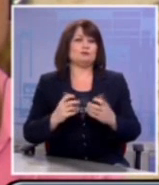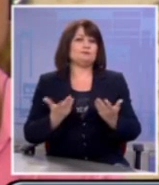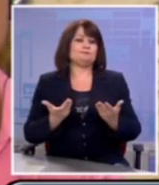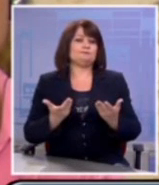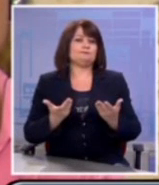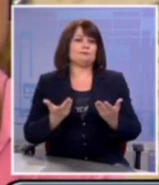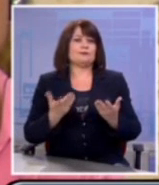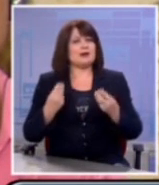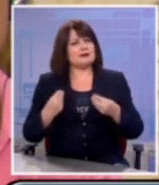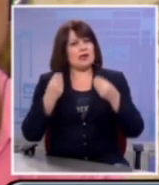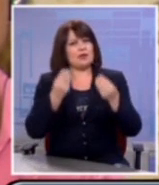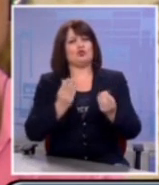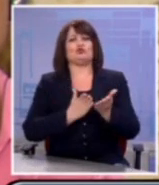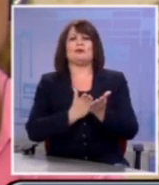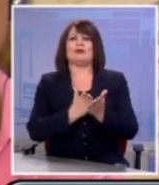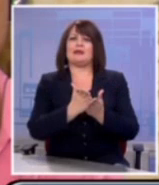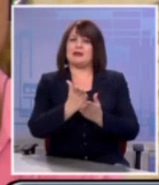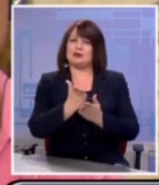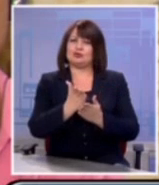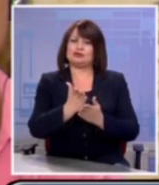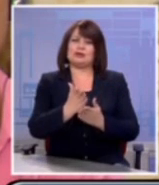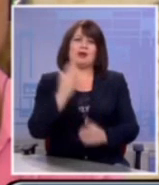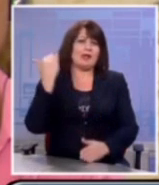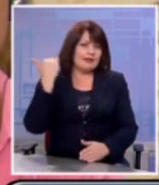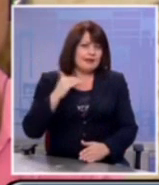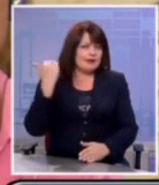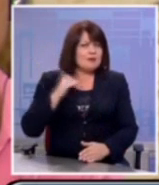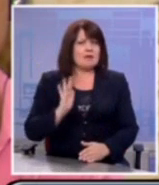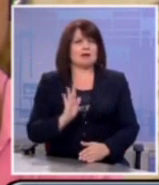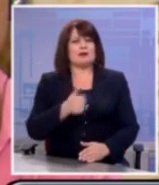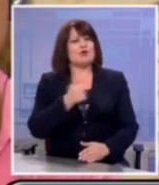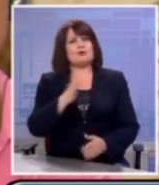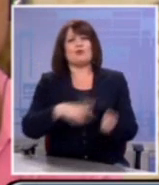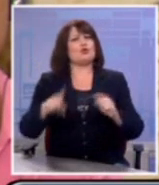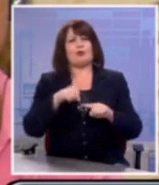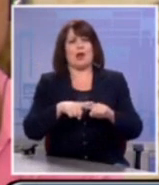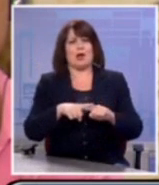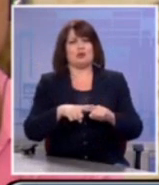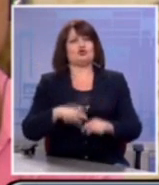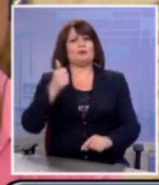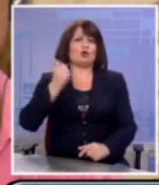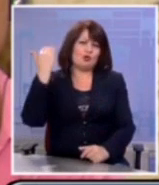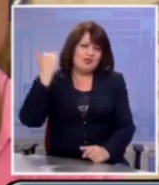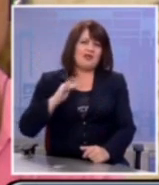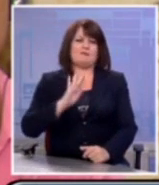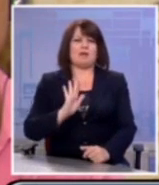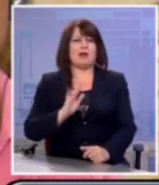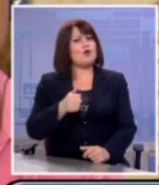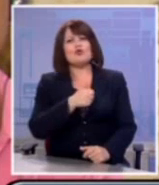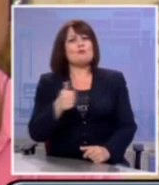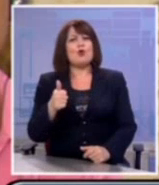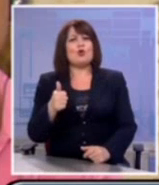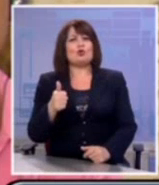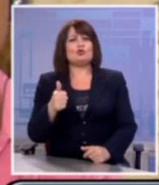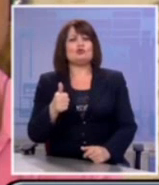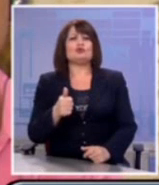ώστε να αποδοθεί δικαιοσύνη στα θύματα, όχι μόνο στον ελληνικό λαό που είναι το πρώτο θύμα, όχι μόνο